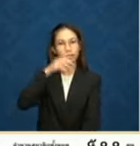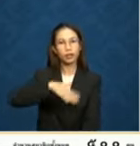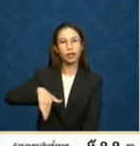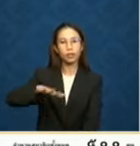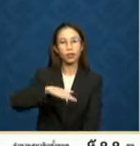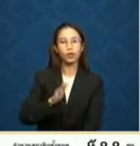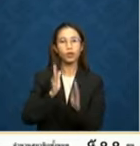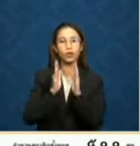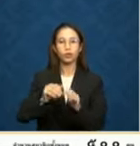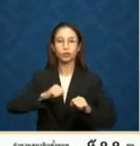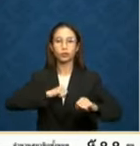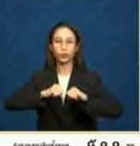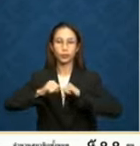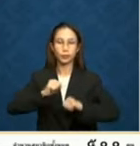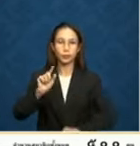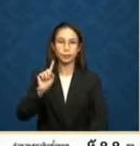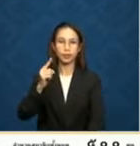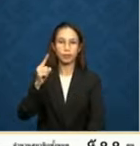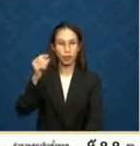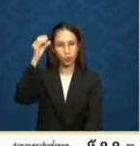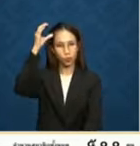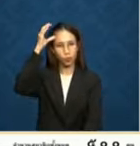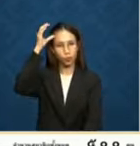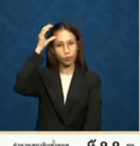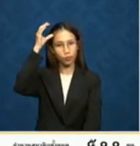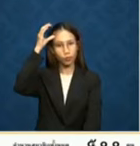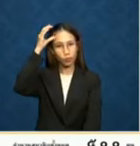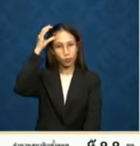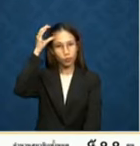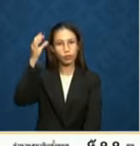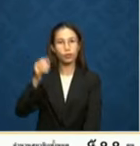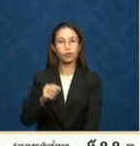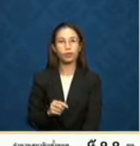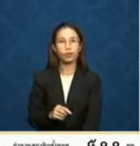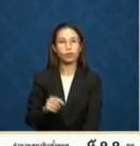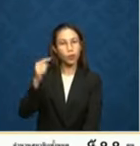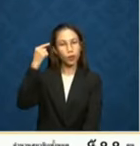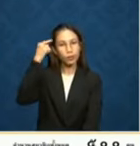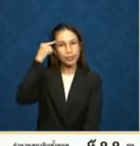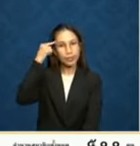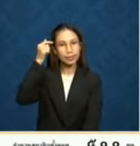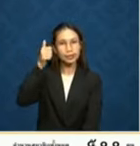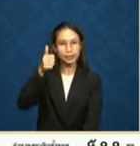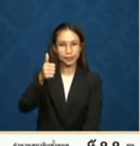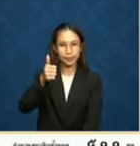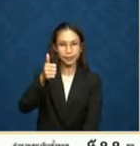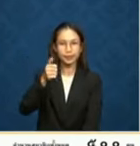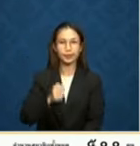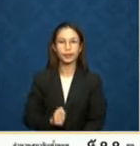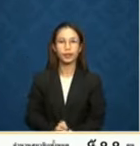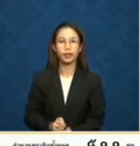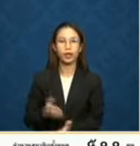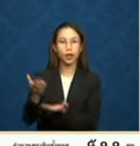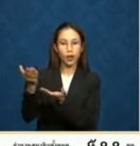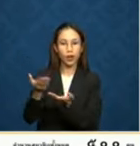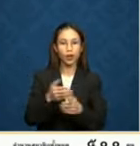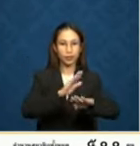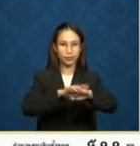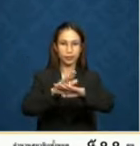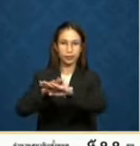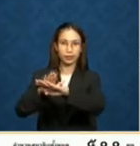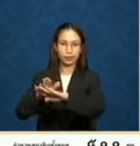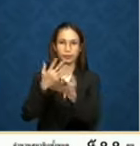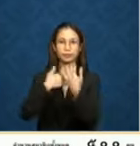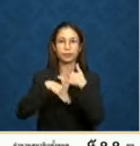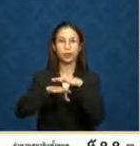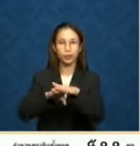ร่นหนุ่ม รุนสาวพวกท่านมีความรู้ พวกท่านมีความคิดทดีนะครับ ก็ขอชวน นะครั